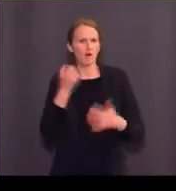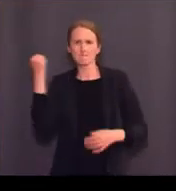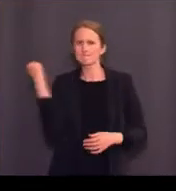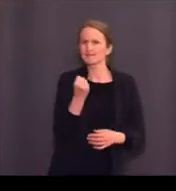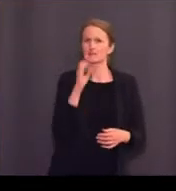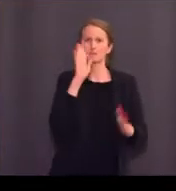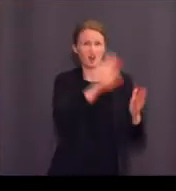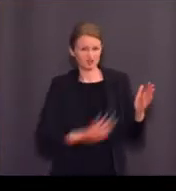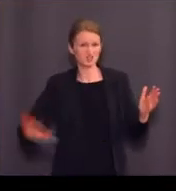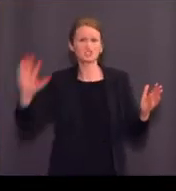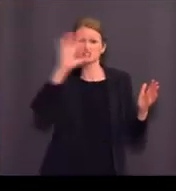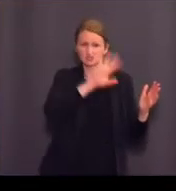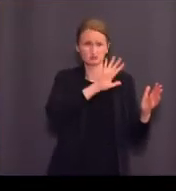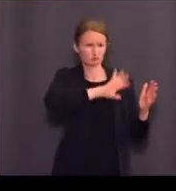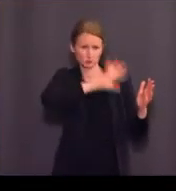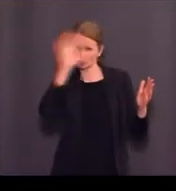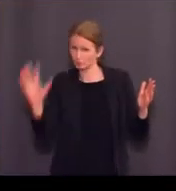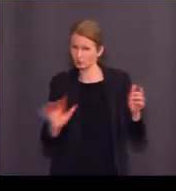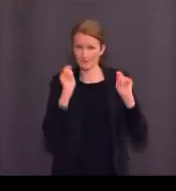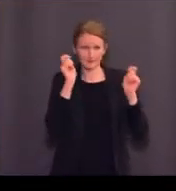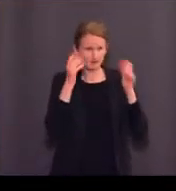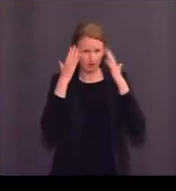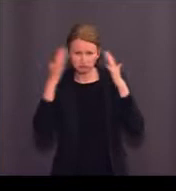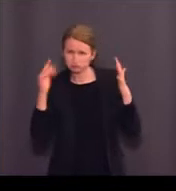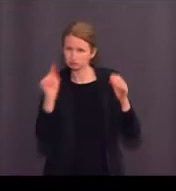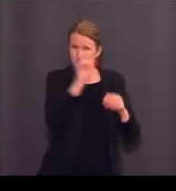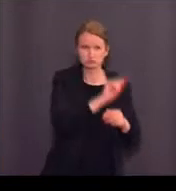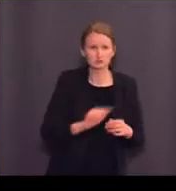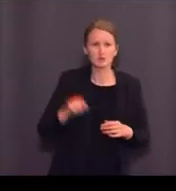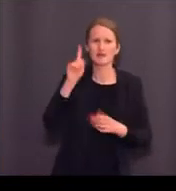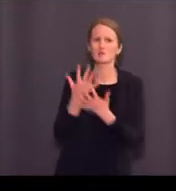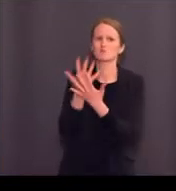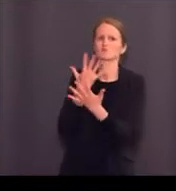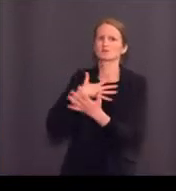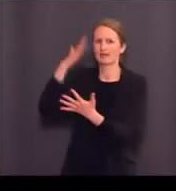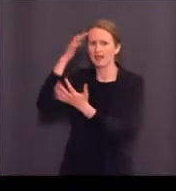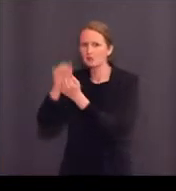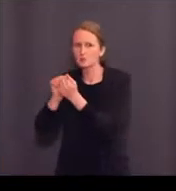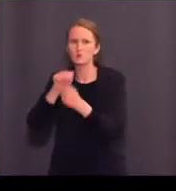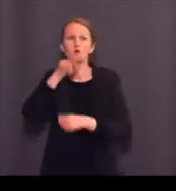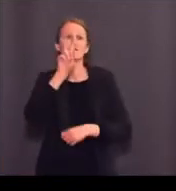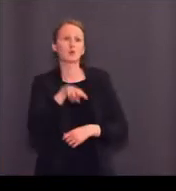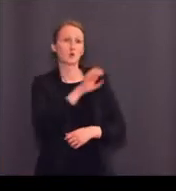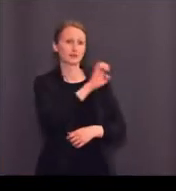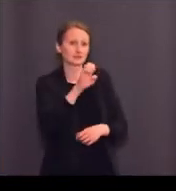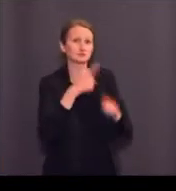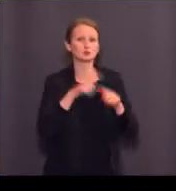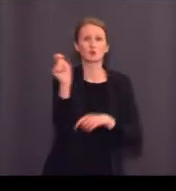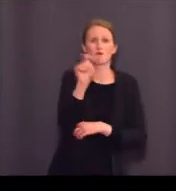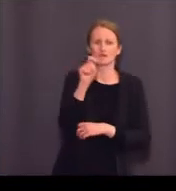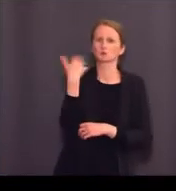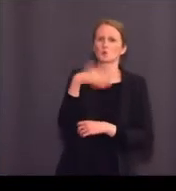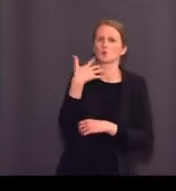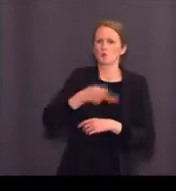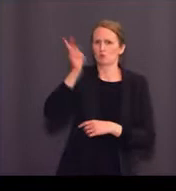Hainaut, en Flandre orientale et à Anvers, donc dans ces 4 provinces ou régions, on a actuellement dans chacune d'entre elles plus de